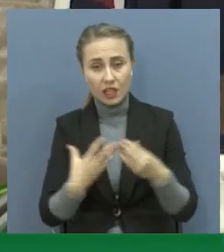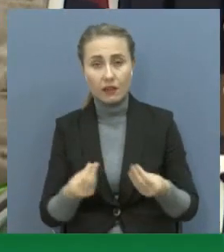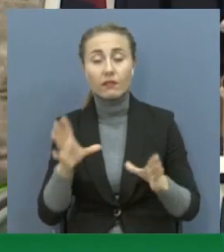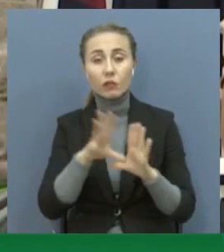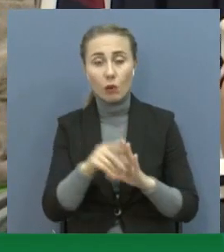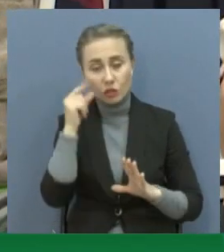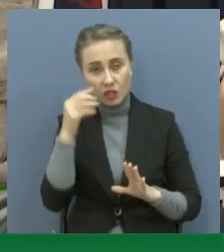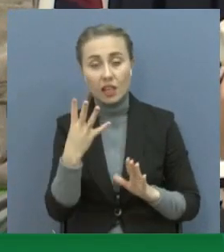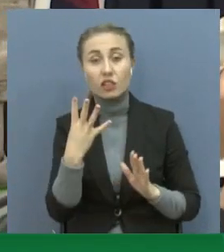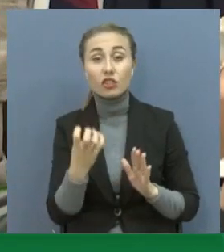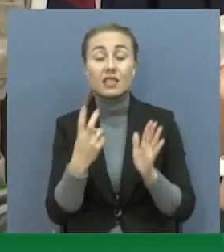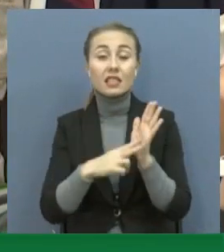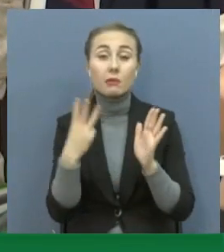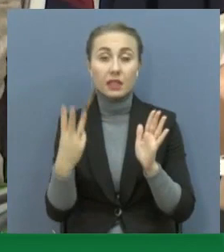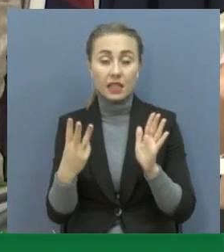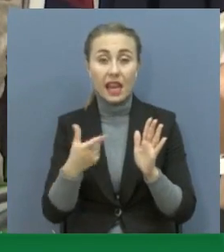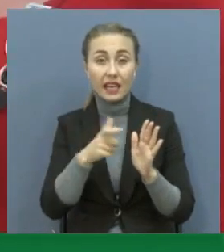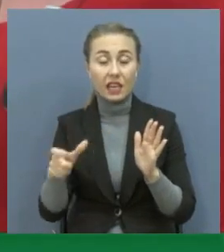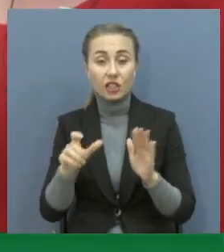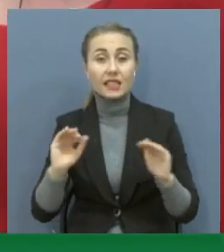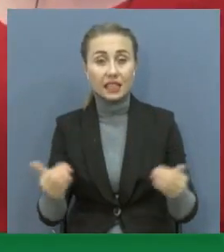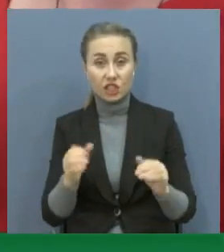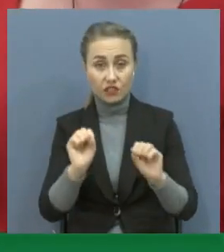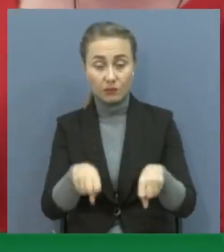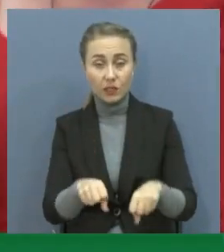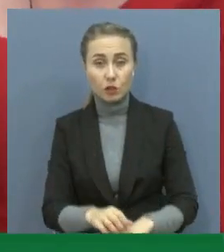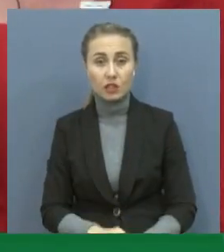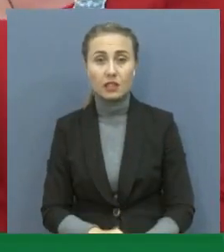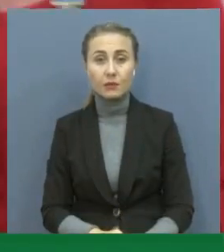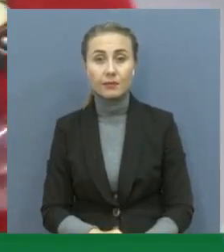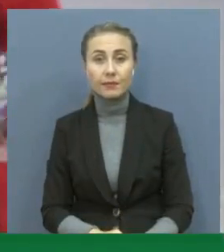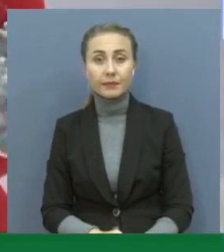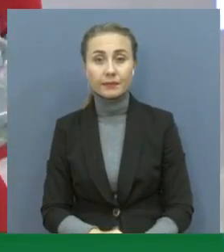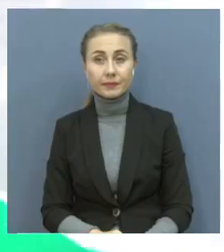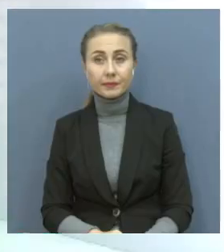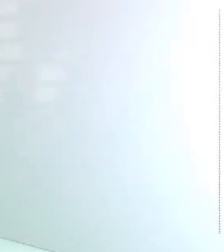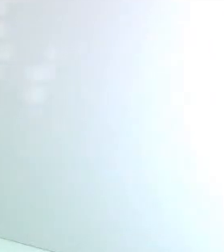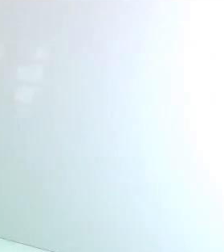числе 473 граждане с ограниченными возможностями.